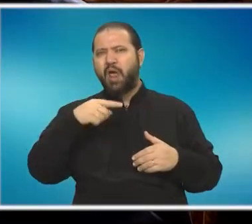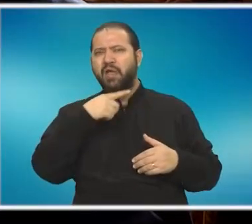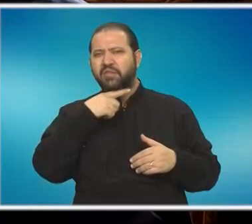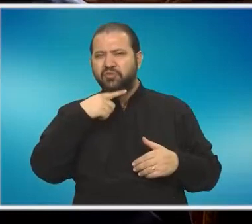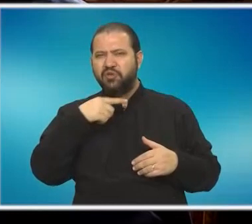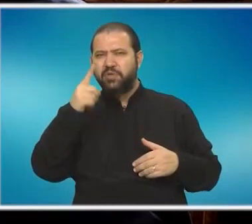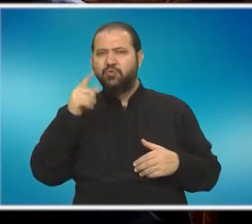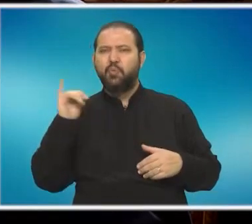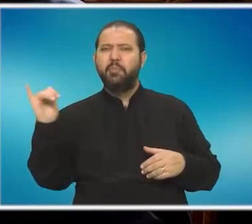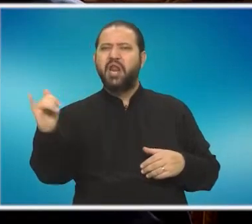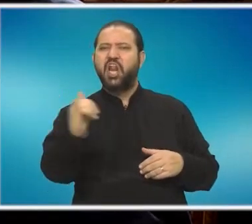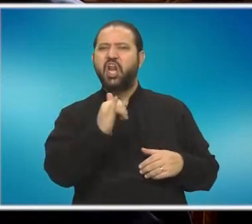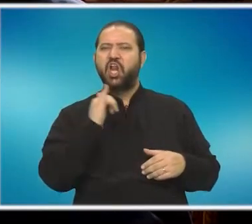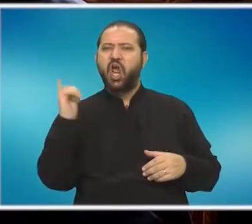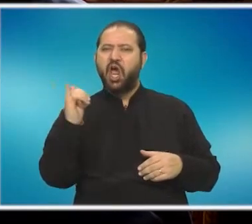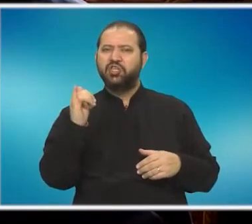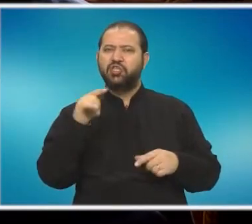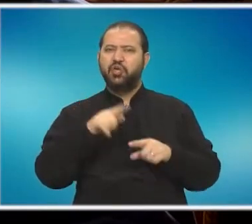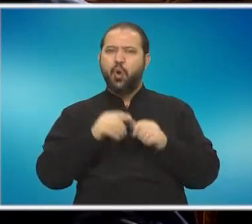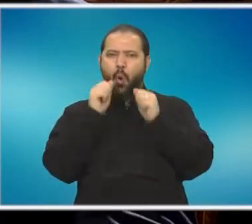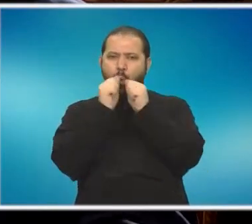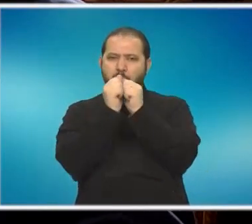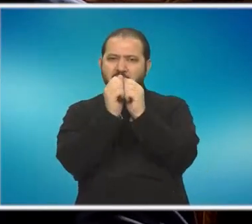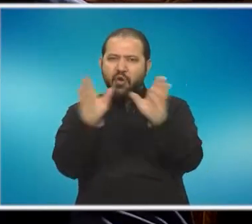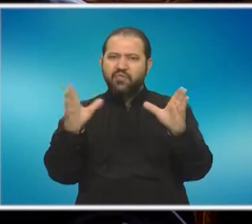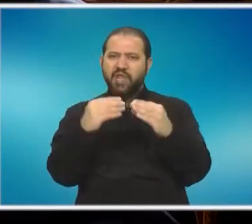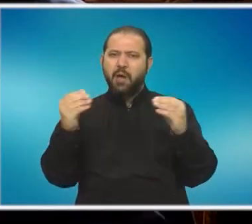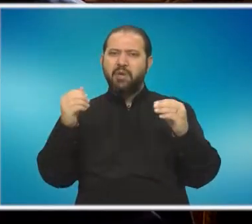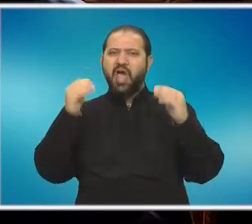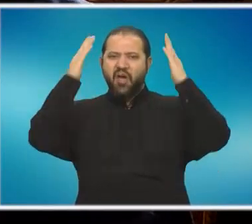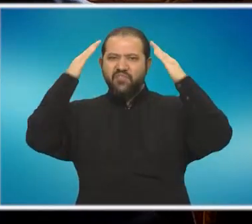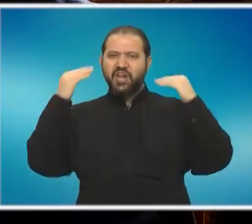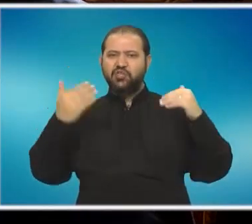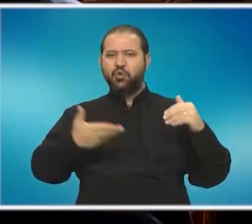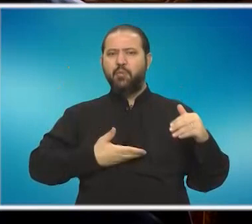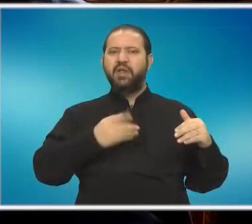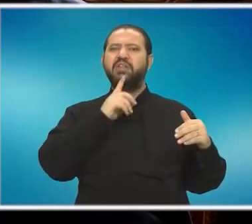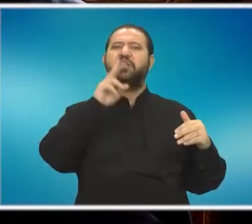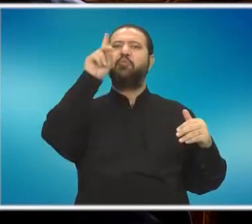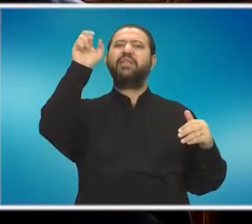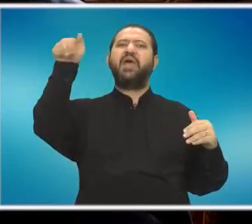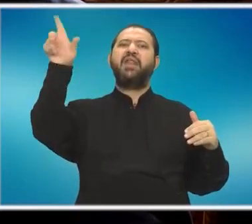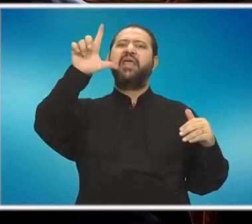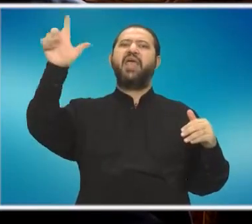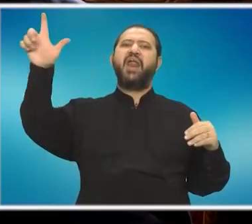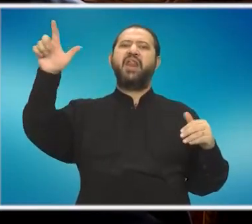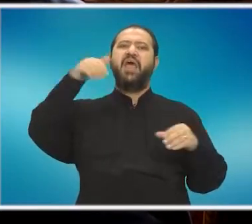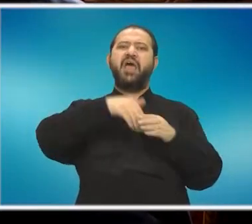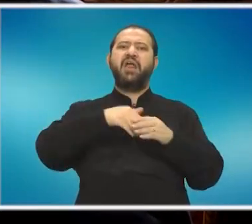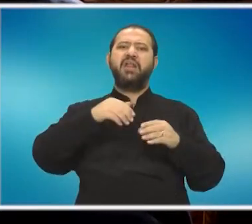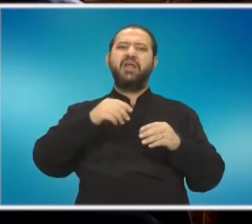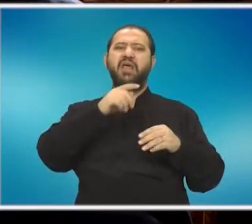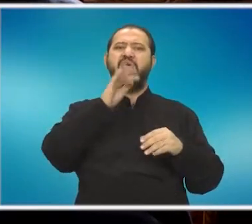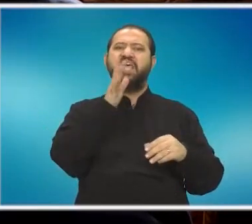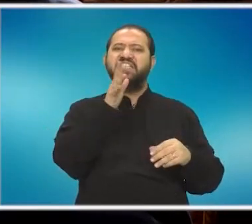ajungem într-un pelerinaj cu binecuvântarea Preafericitului prin Bazilica, Agenția Bazilica. Am fost